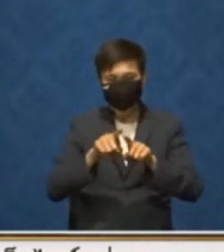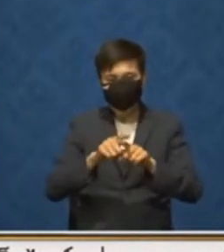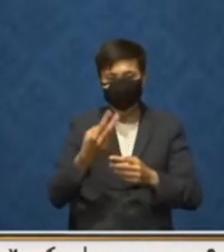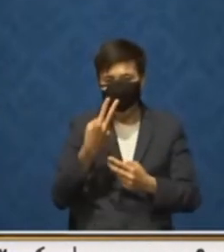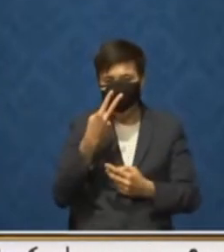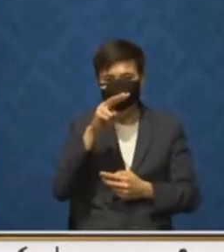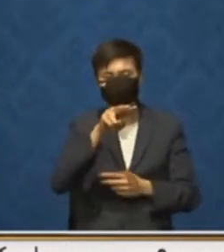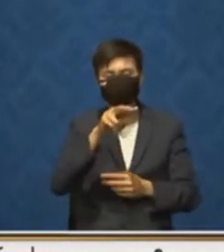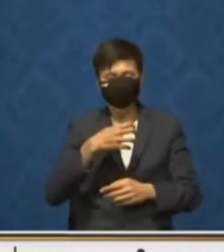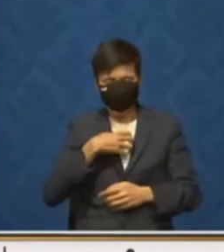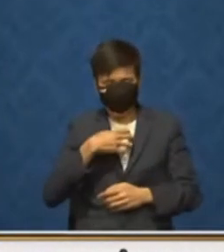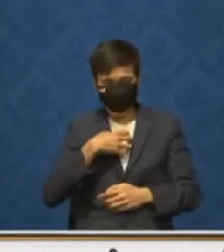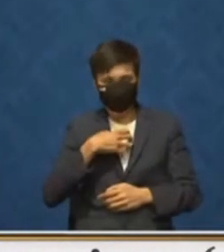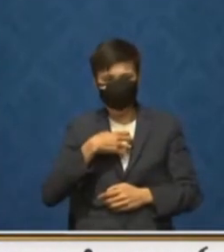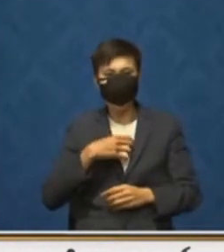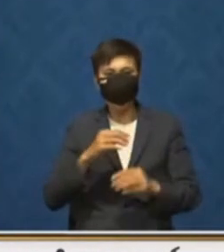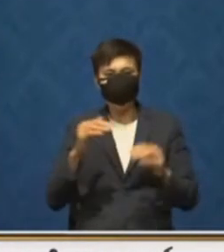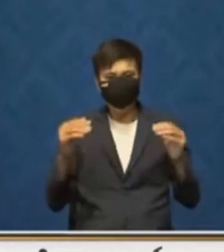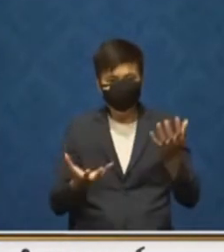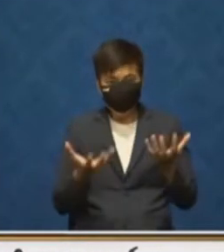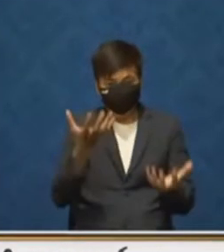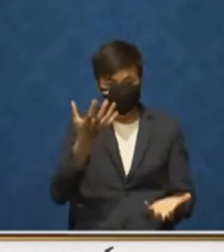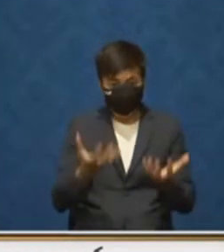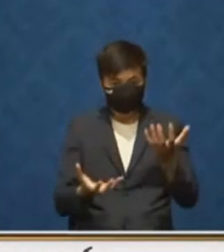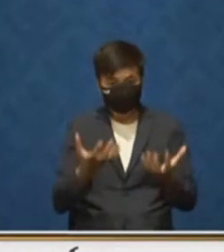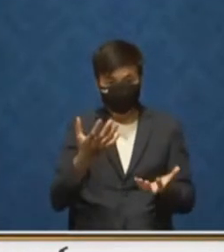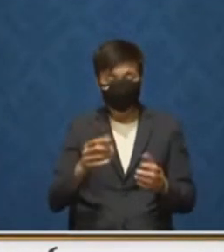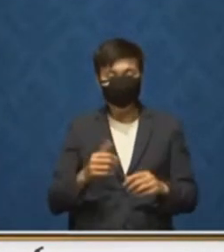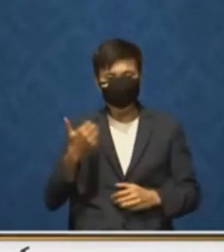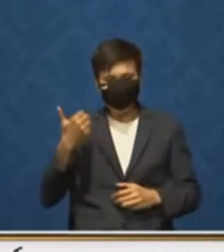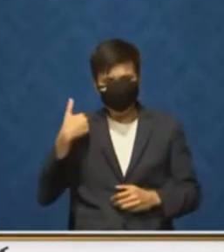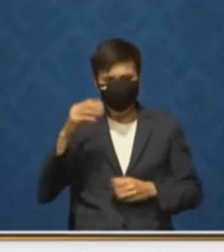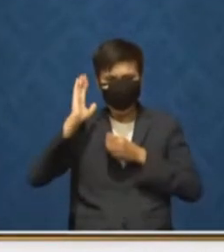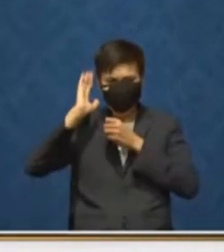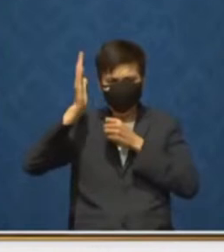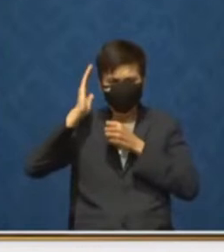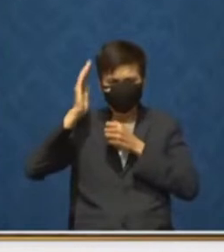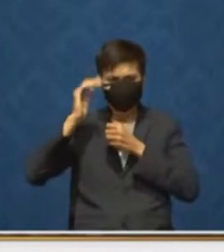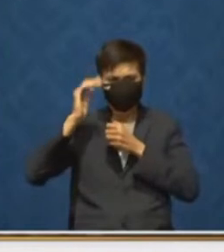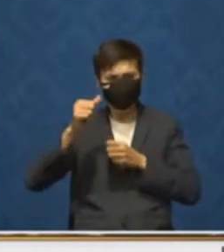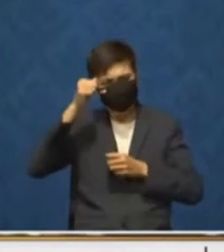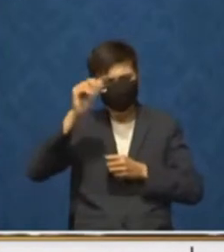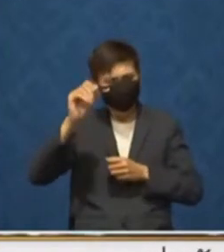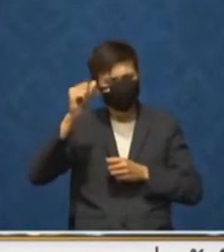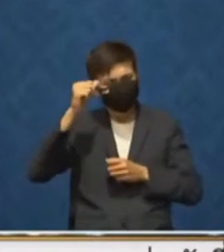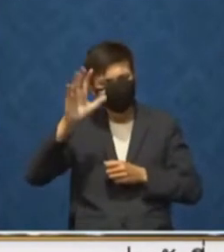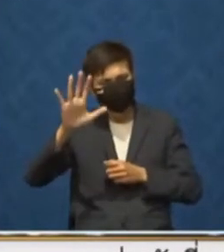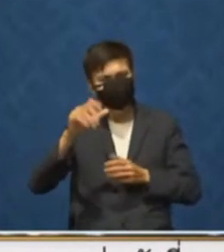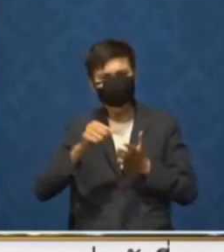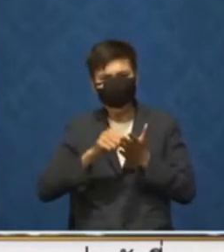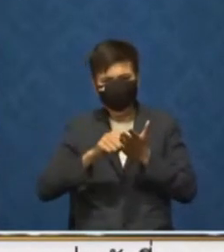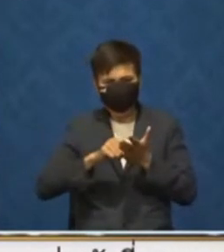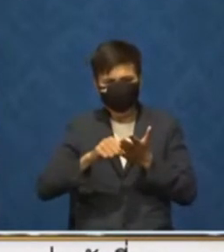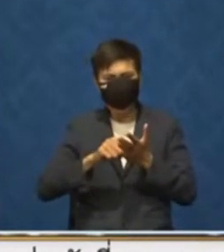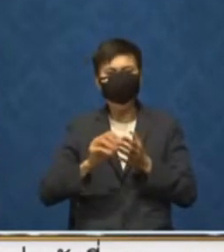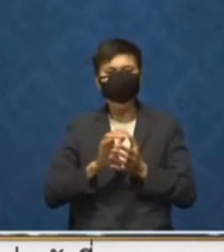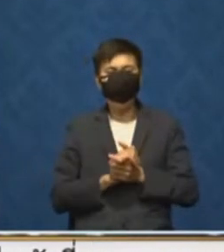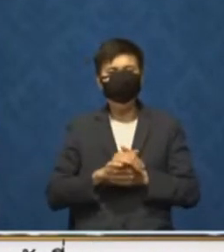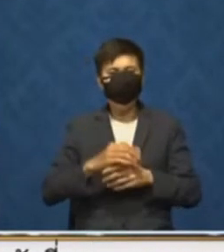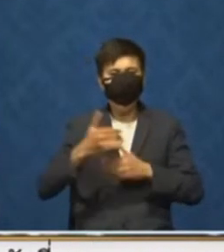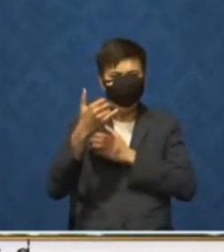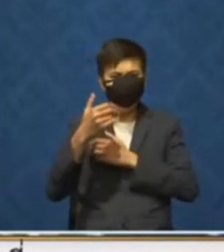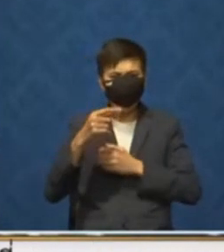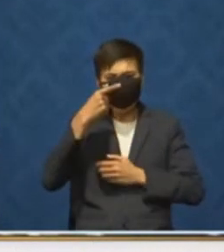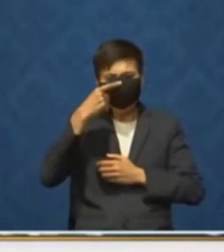ความบริสุทธิ์ยุติธรรมที่เราอภิปรายกัน 45วันเพื่อจะนำไปสู่การแก้ไขให้ประเทศนี้มันน่าอยู่มากและ